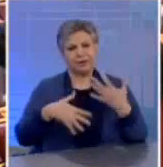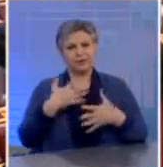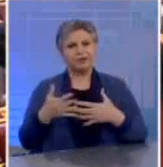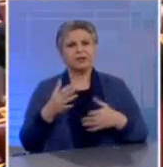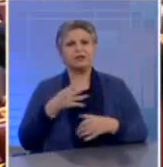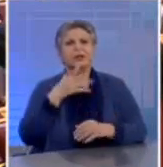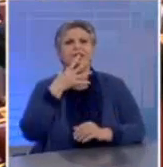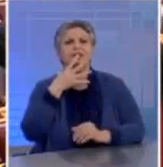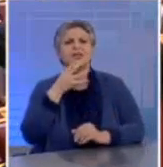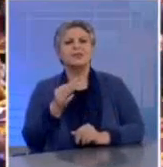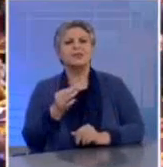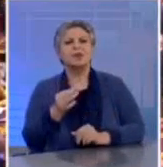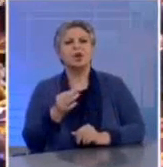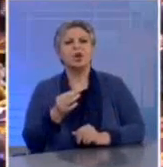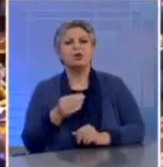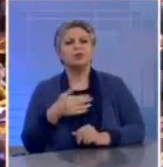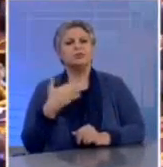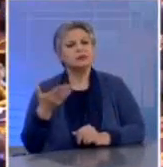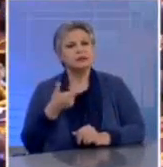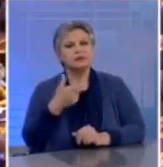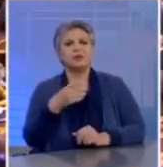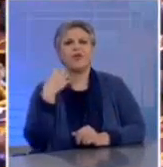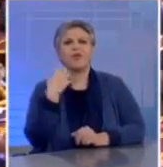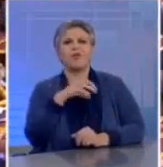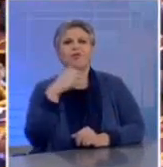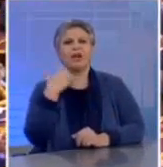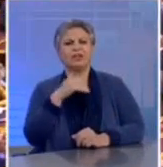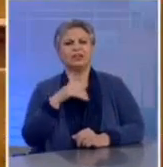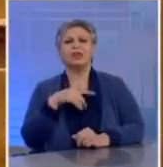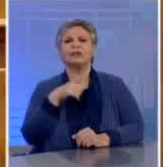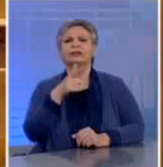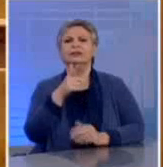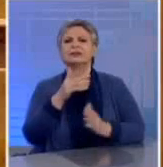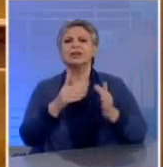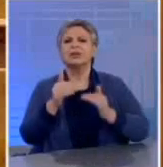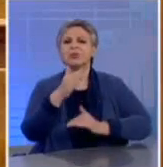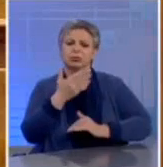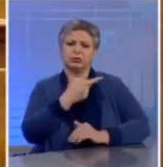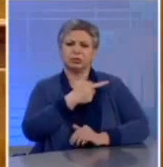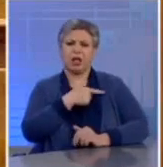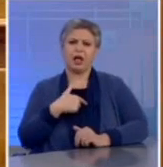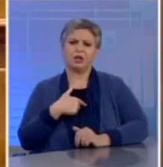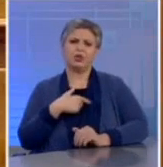Ποιος ο λόγος, κύριε Βενιζέλο, που ηγείστε ουσιαστικά του Πασόκ,